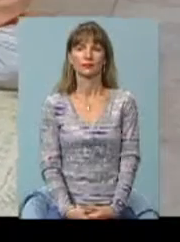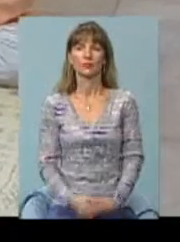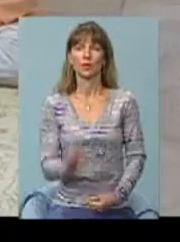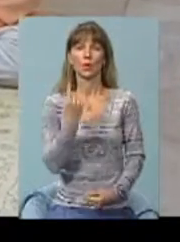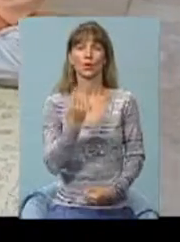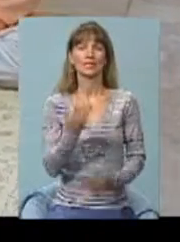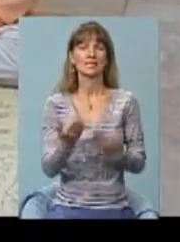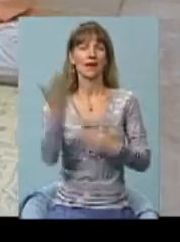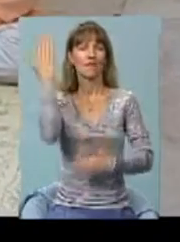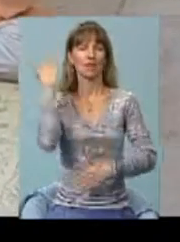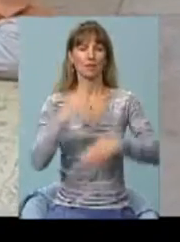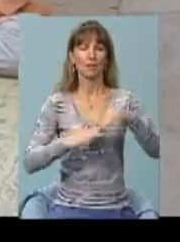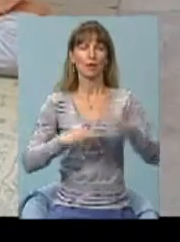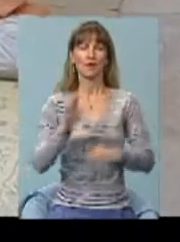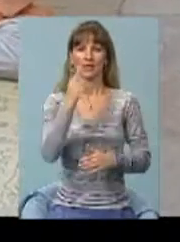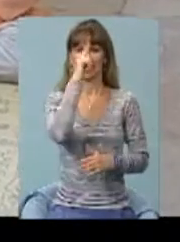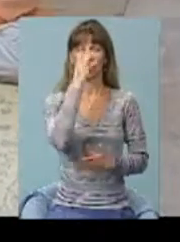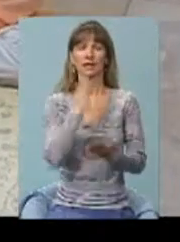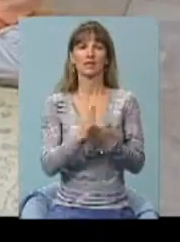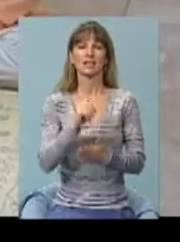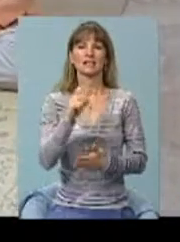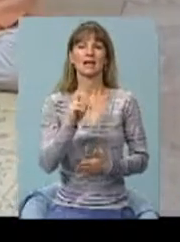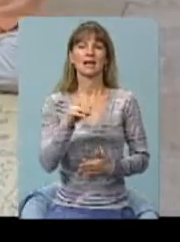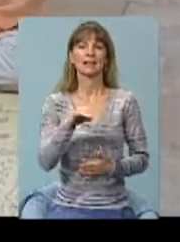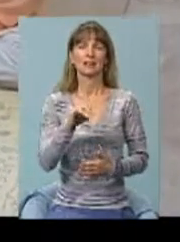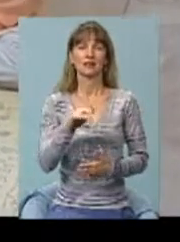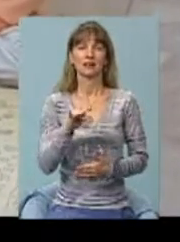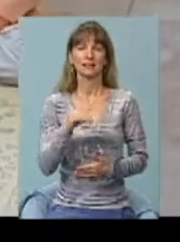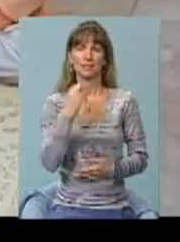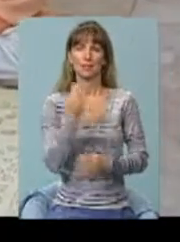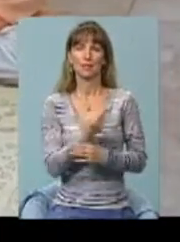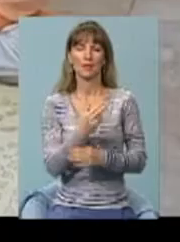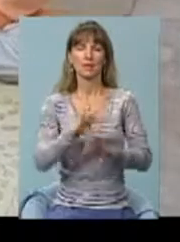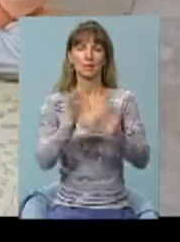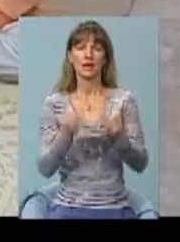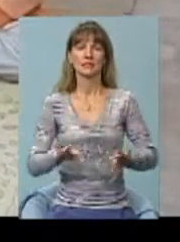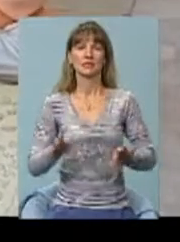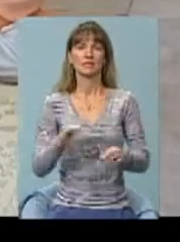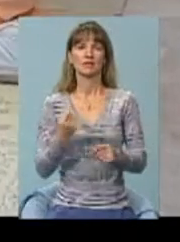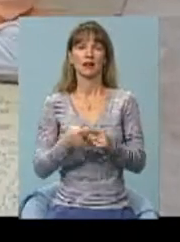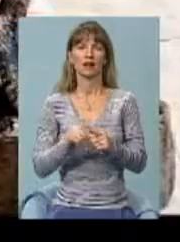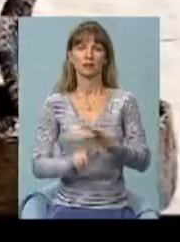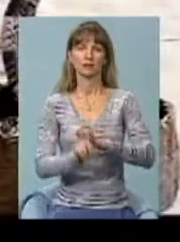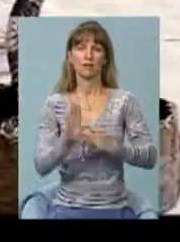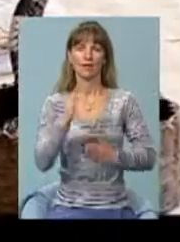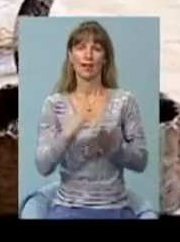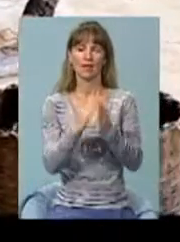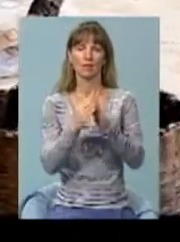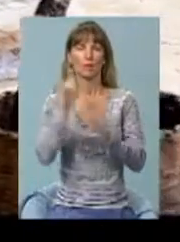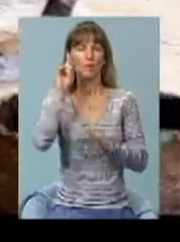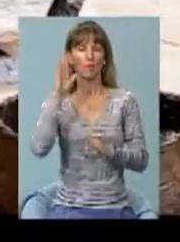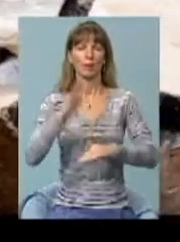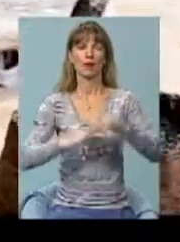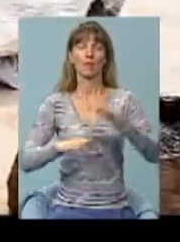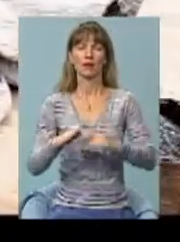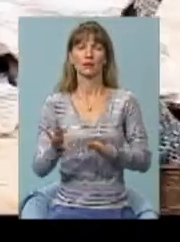Однією з найдавніших професій в Індії є заклинателі змій. Хоча мистецтво заклинання змій зародилося в Єгипті, популярність